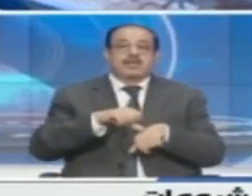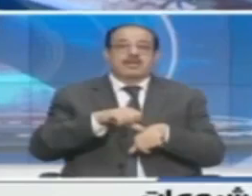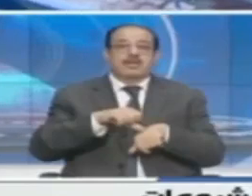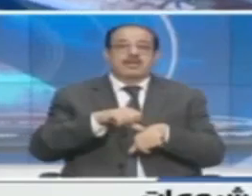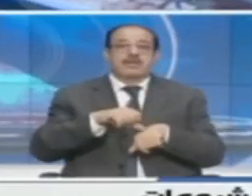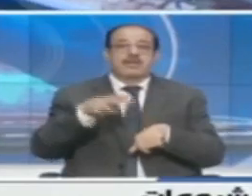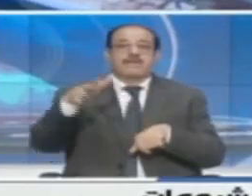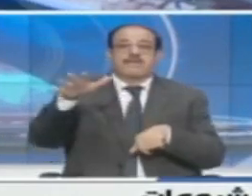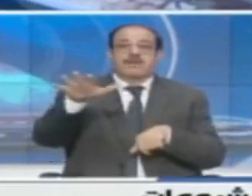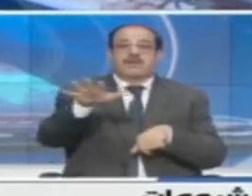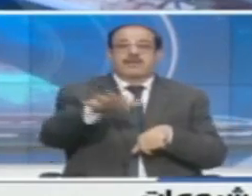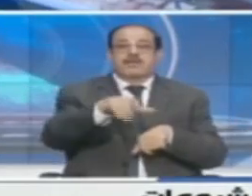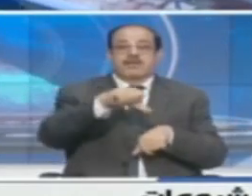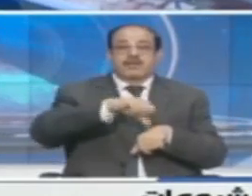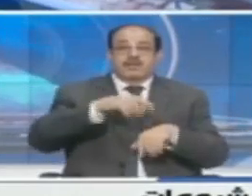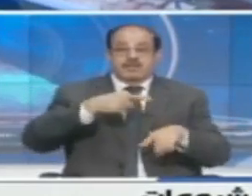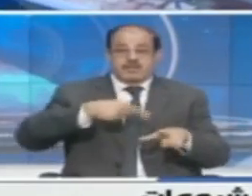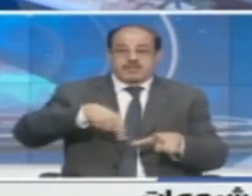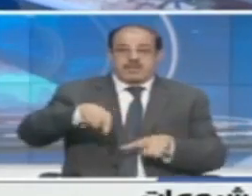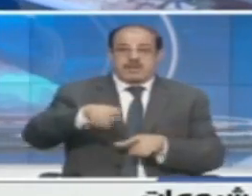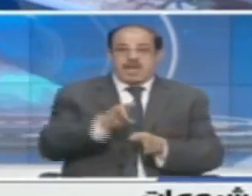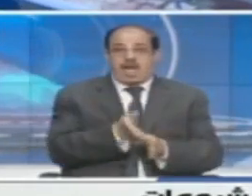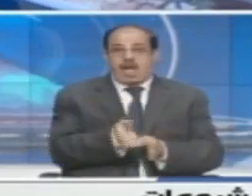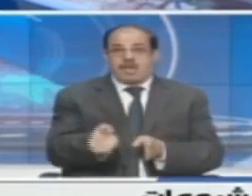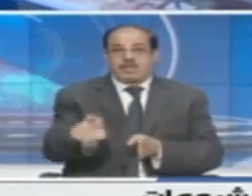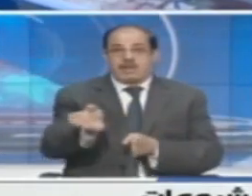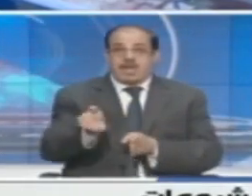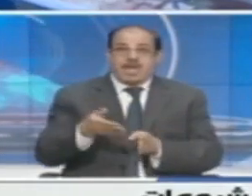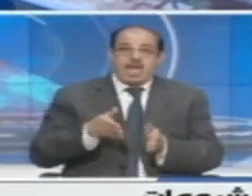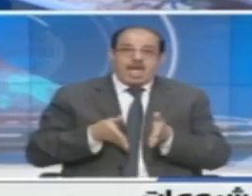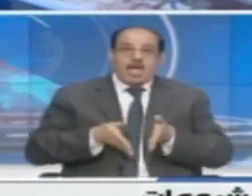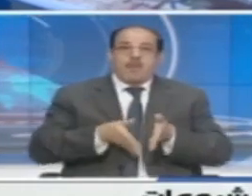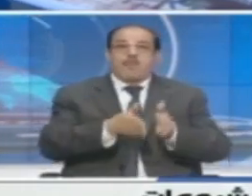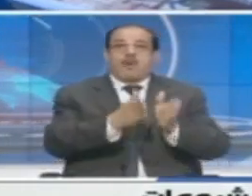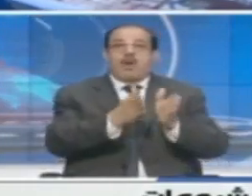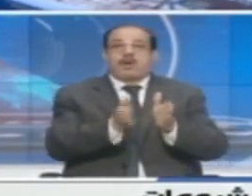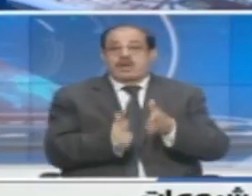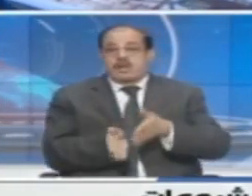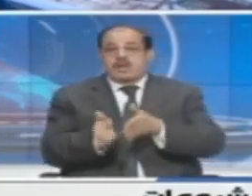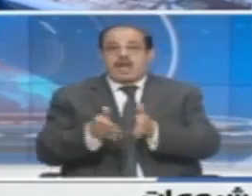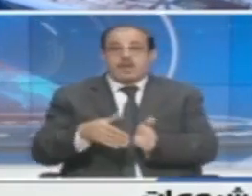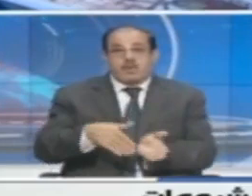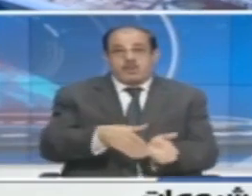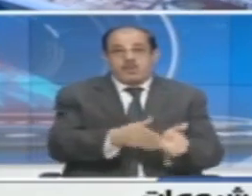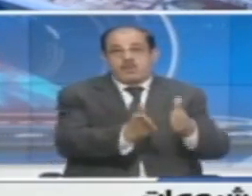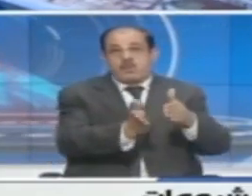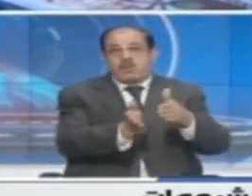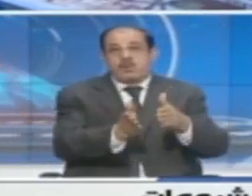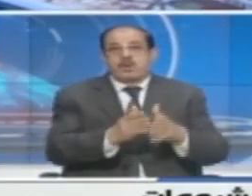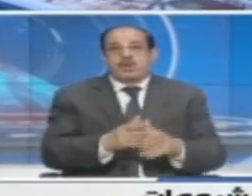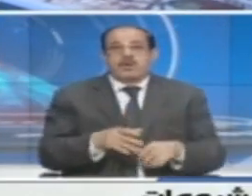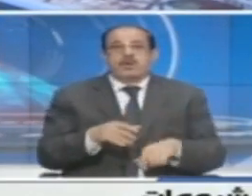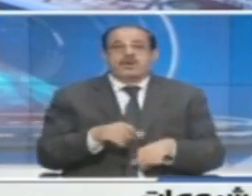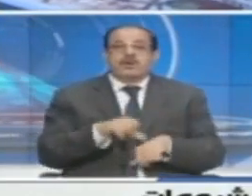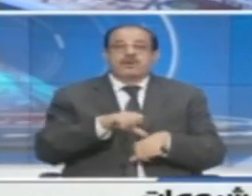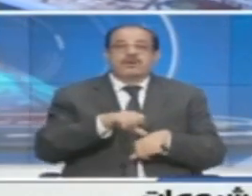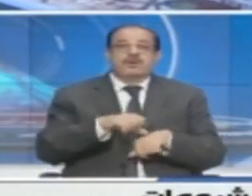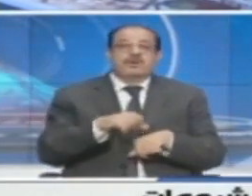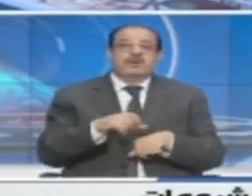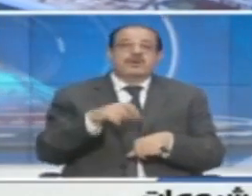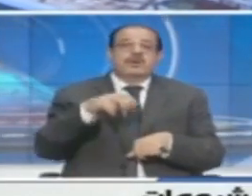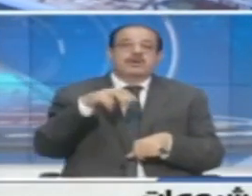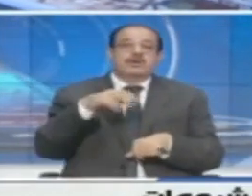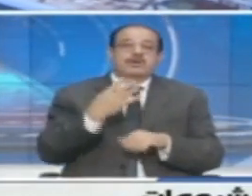الساحلي الحالي هو تم تحويله كطريق اقليمي من قبل مارينا، بيطلع عند مينا الحمراء بطول 48